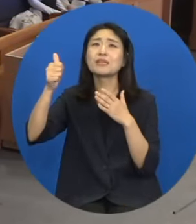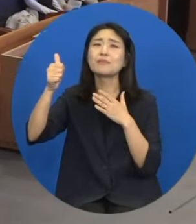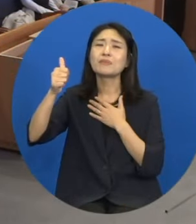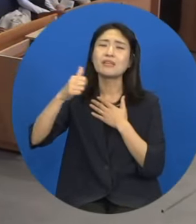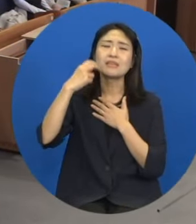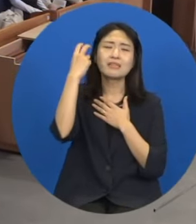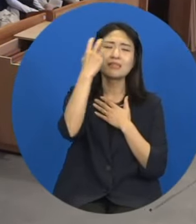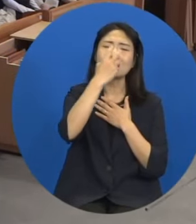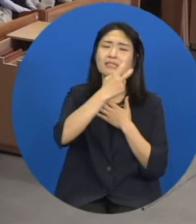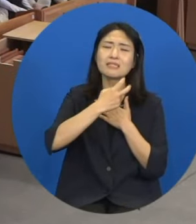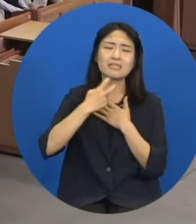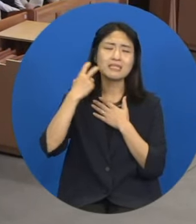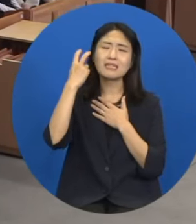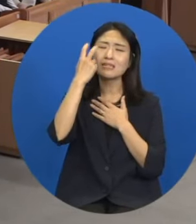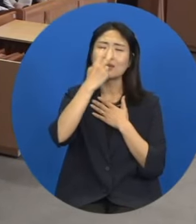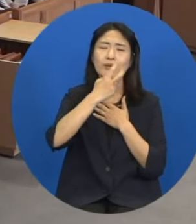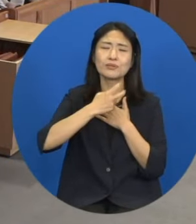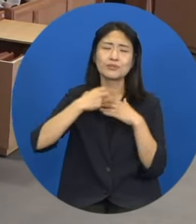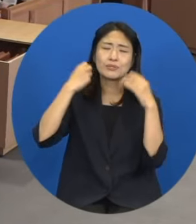주님 나를